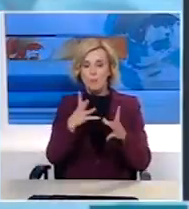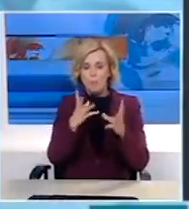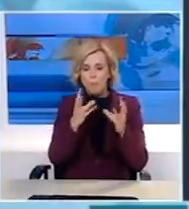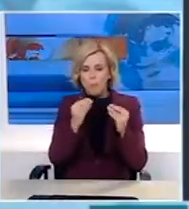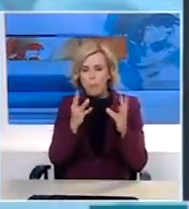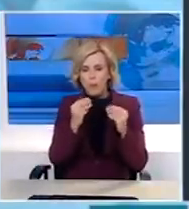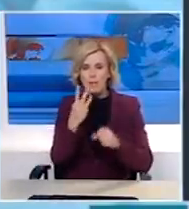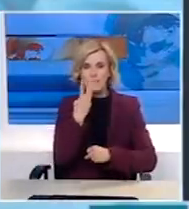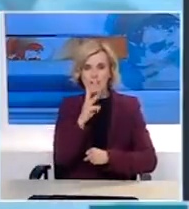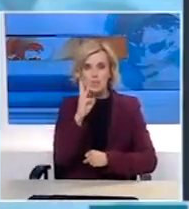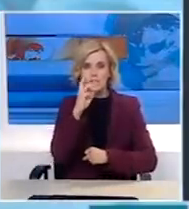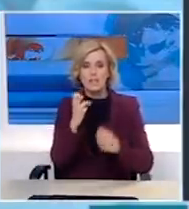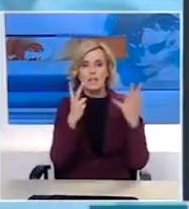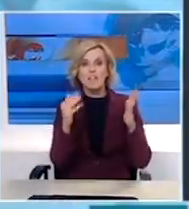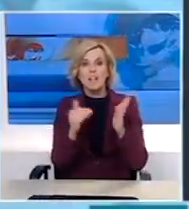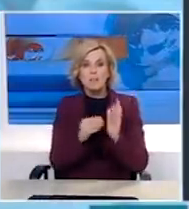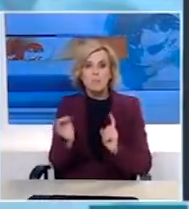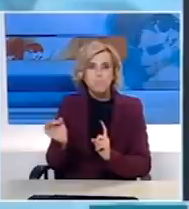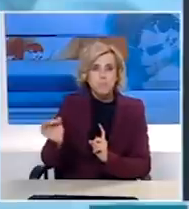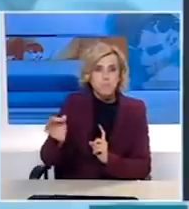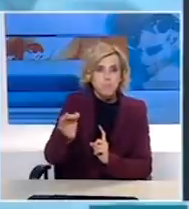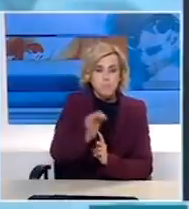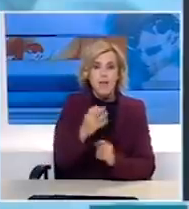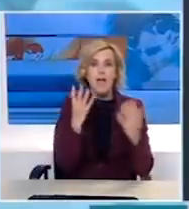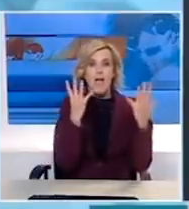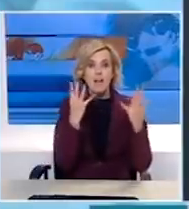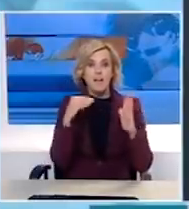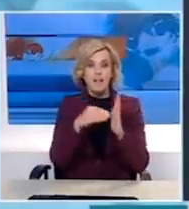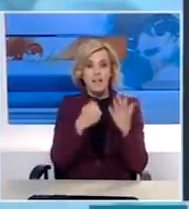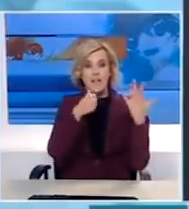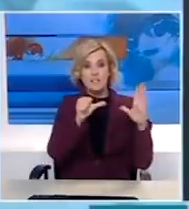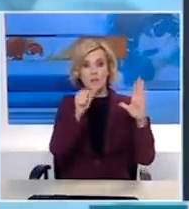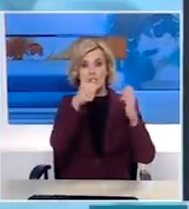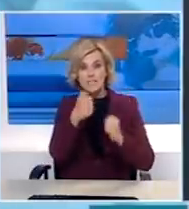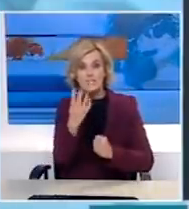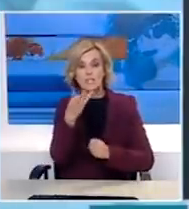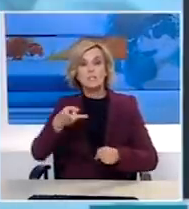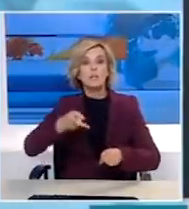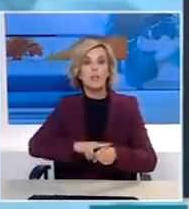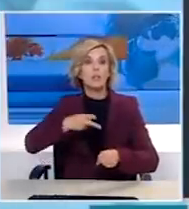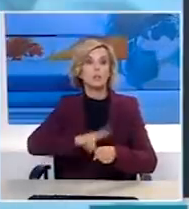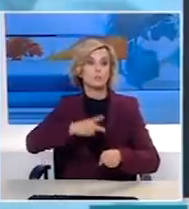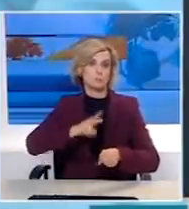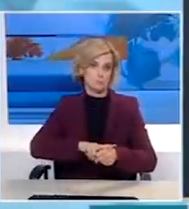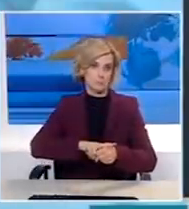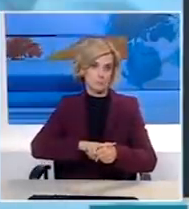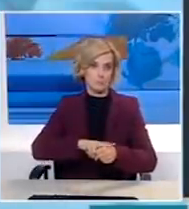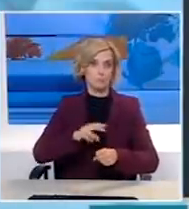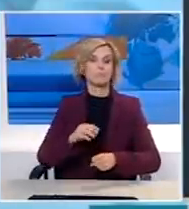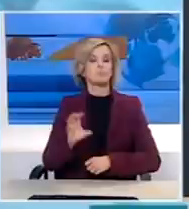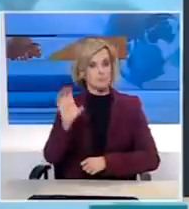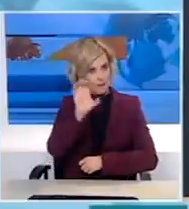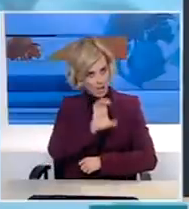από 337.000 κρούσματα και 9.664 νεκρούς. Στην